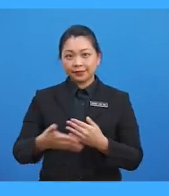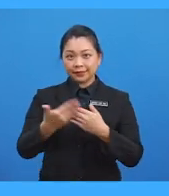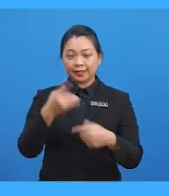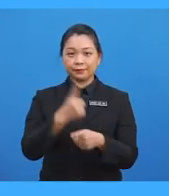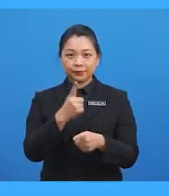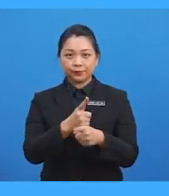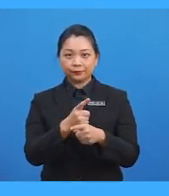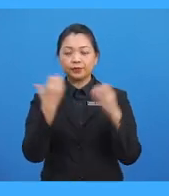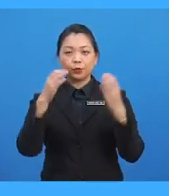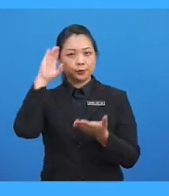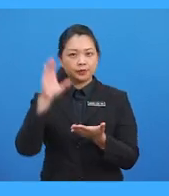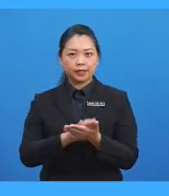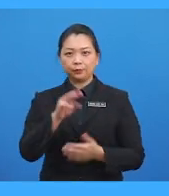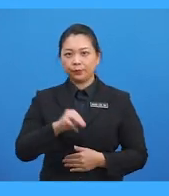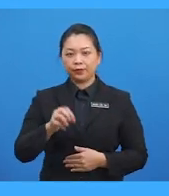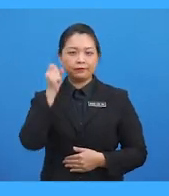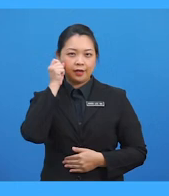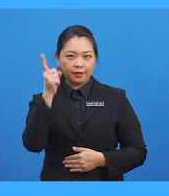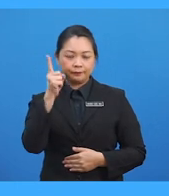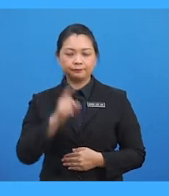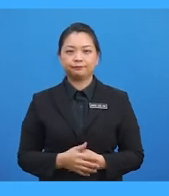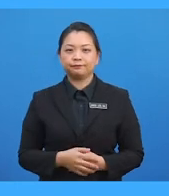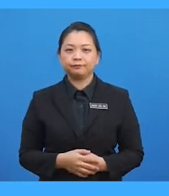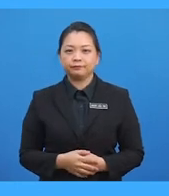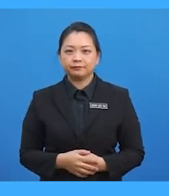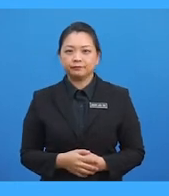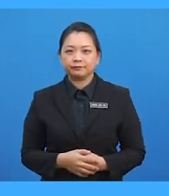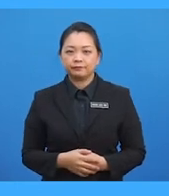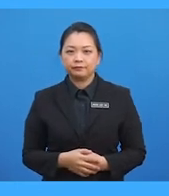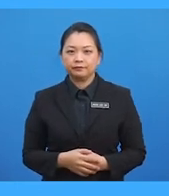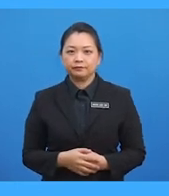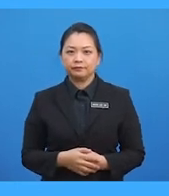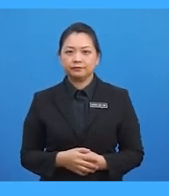percaya murid-murid faham akan kepentingan harta intelek ini.